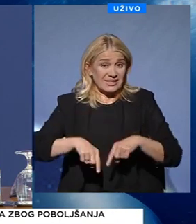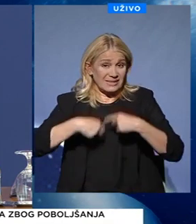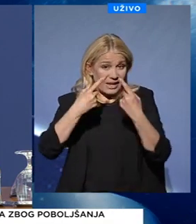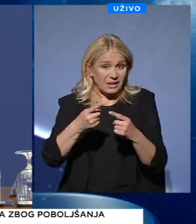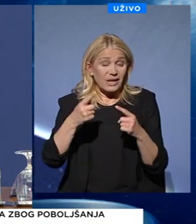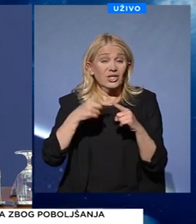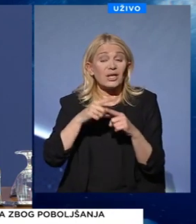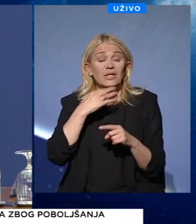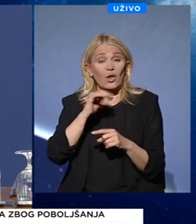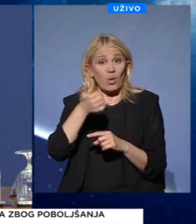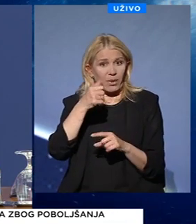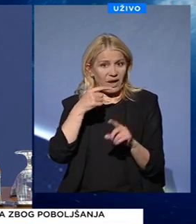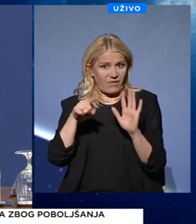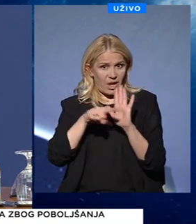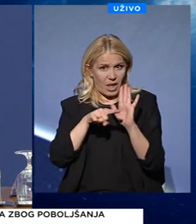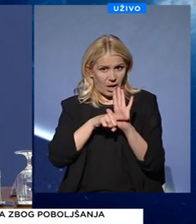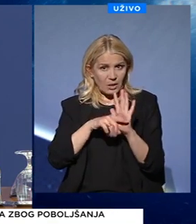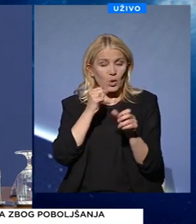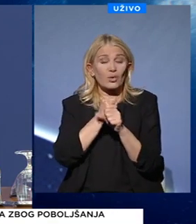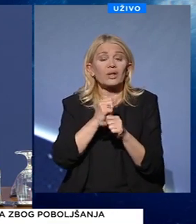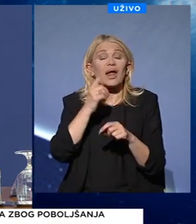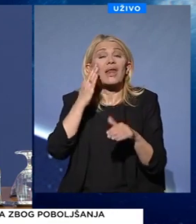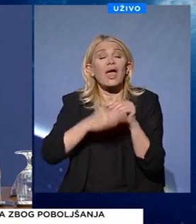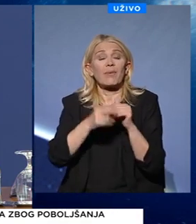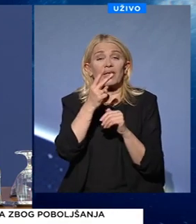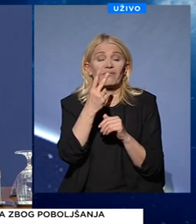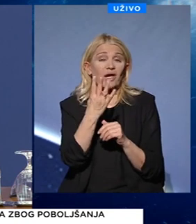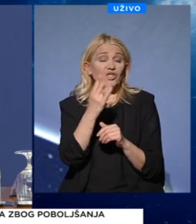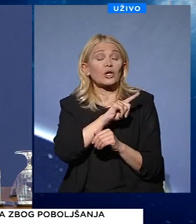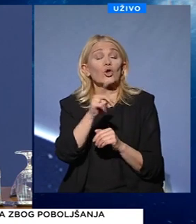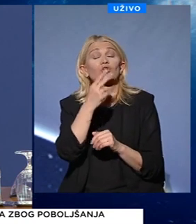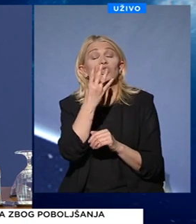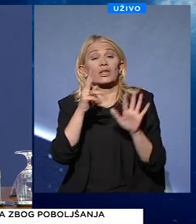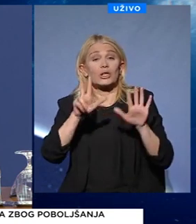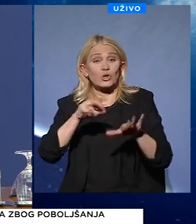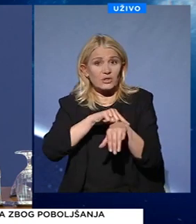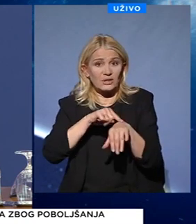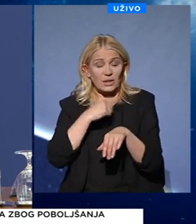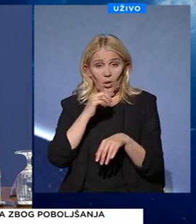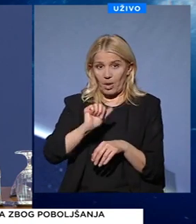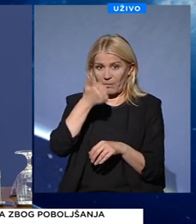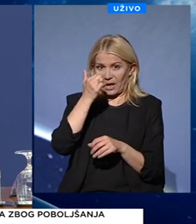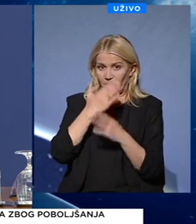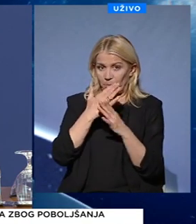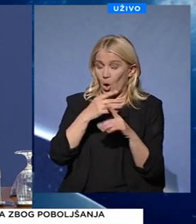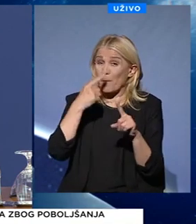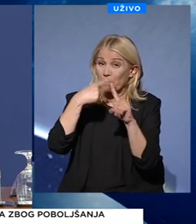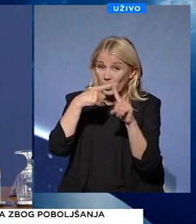testiranje, ako je prvi test negativan, se sprovodi u narednih 24 do 48 sati. U slučaju da je prvi test bio